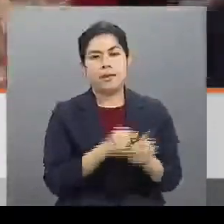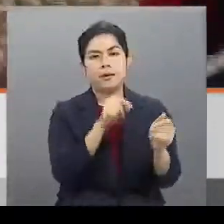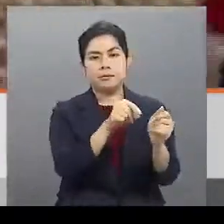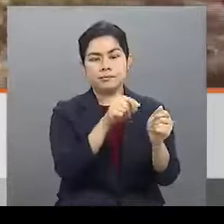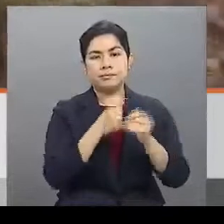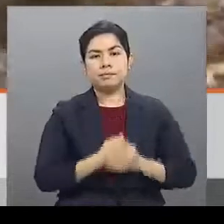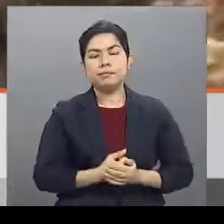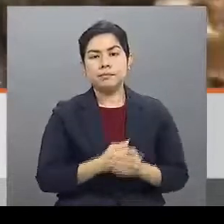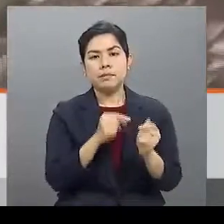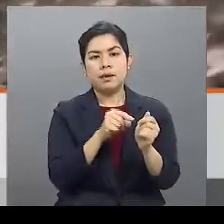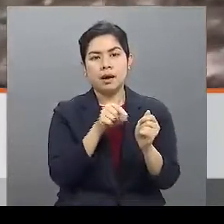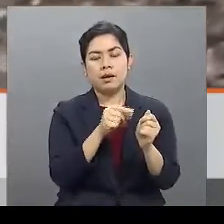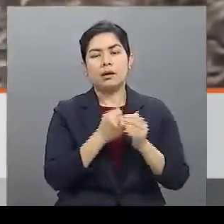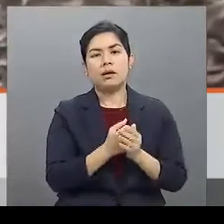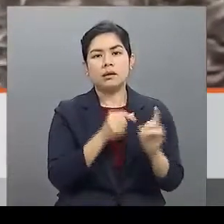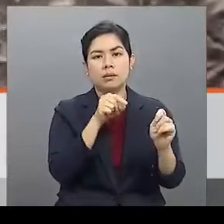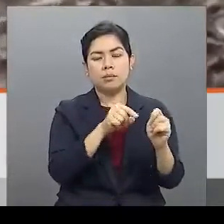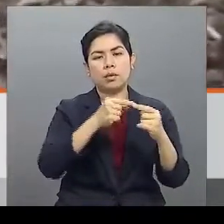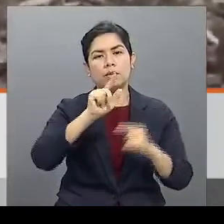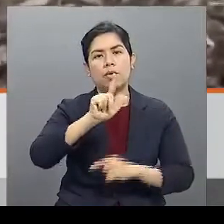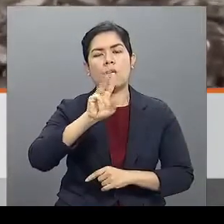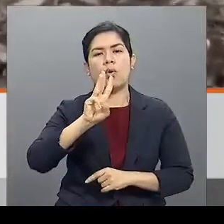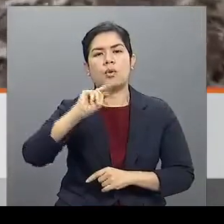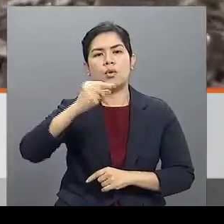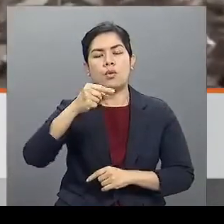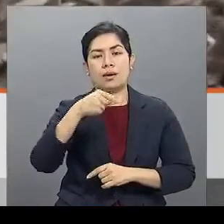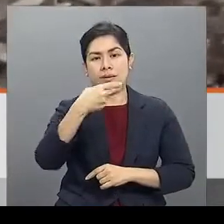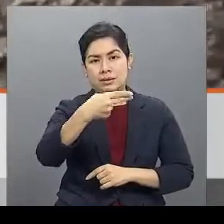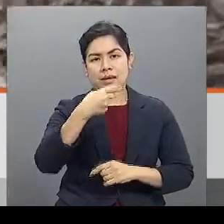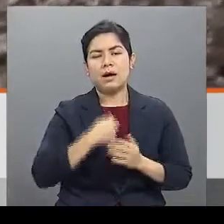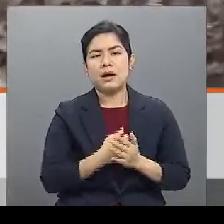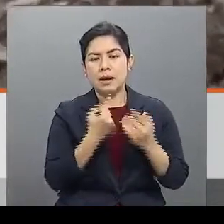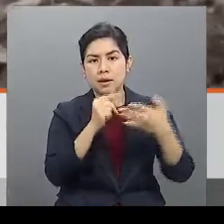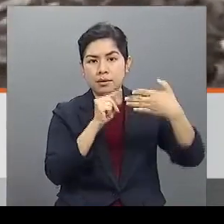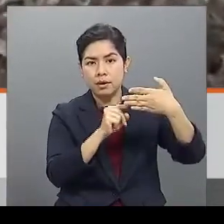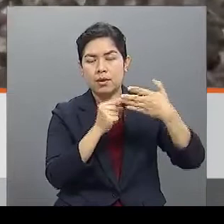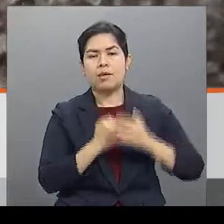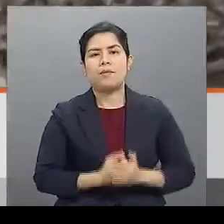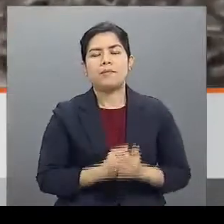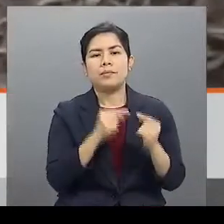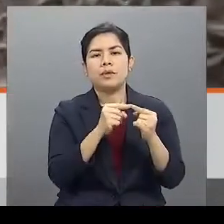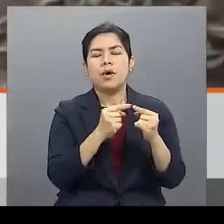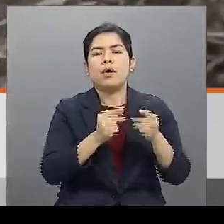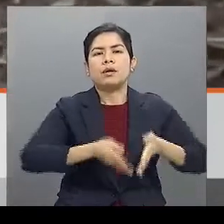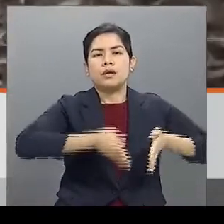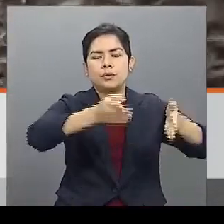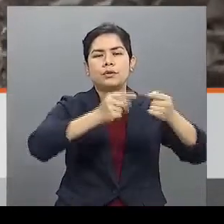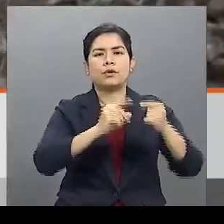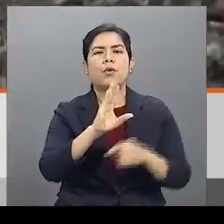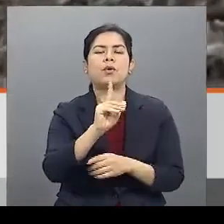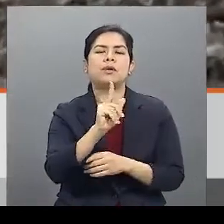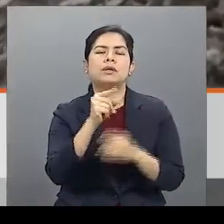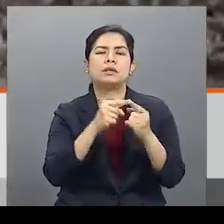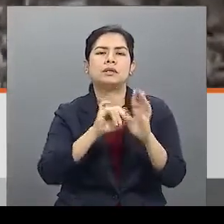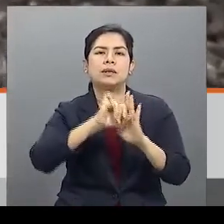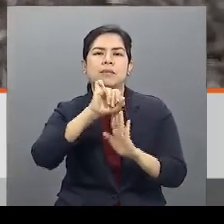ลลวงเหนือและอีกจุดค่ะคือบริเวณทิศใต้กิโลเมตรที่36ถนนเชียงใหม่เชียงรายในเขตอุทยานแห่งชาติ